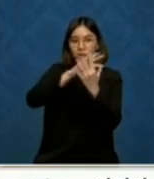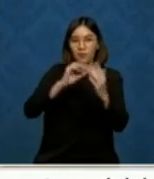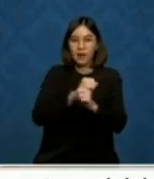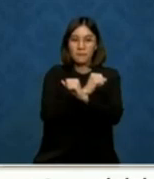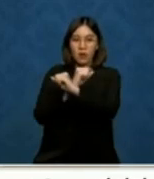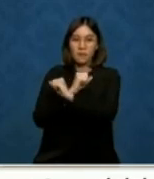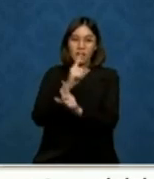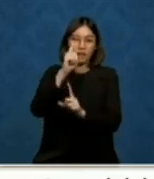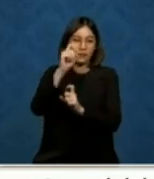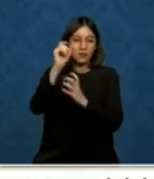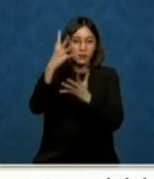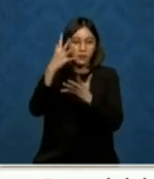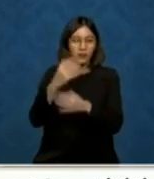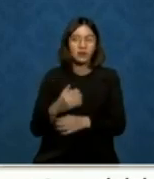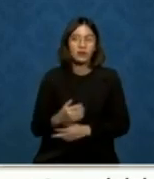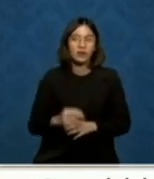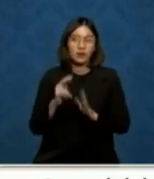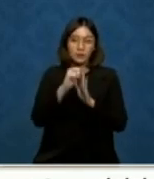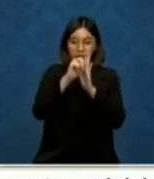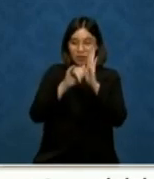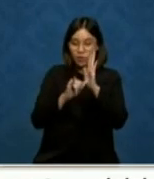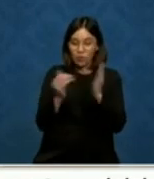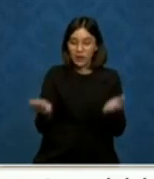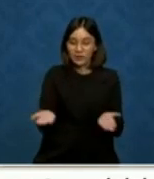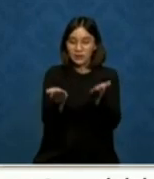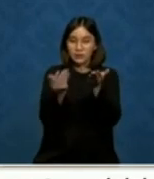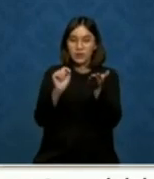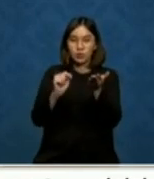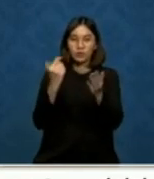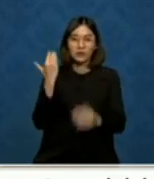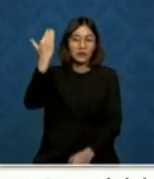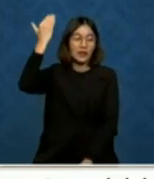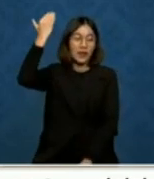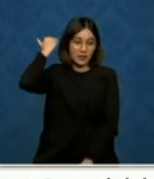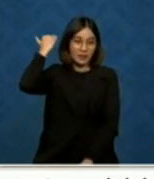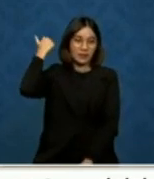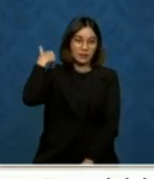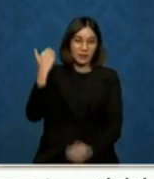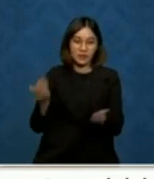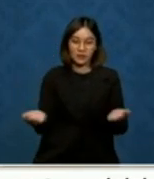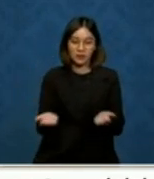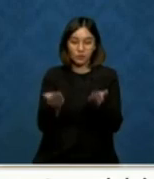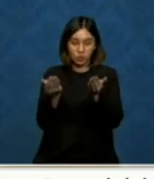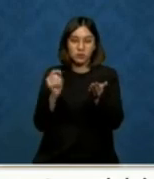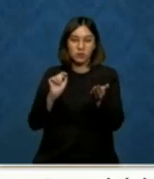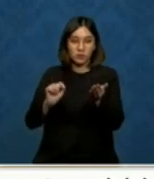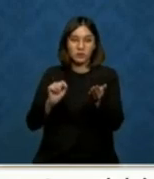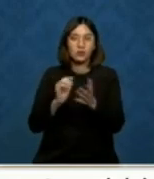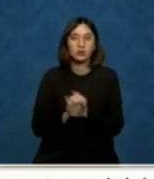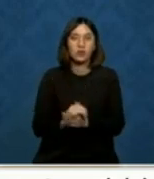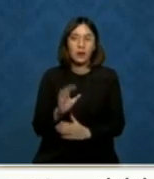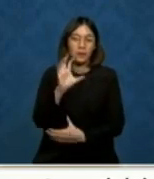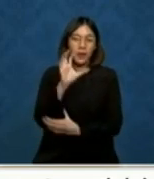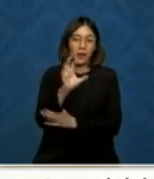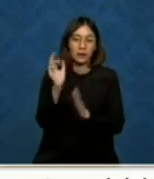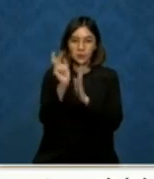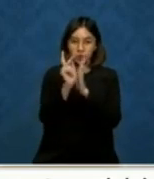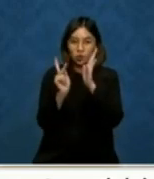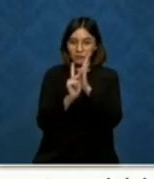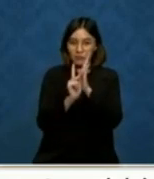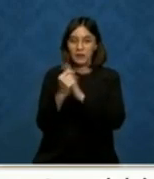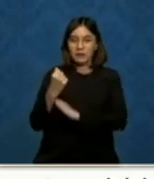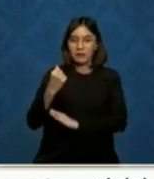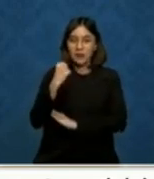เป็นนโยบายที่เราเคยรณรงค์ในอดีตนะครับเพราะฉะนั้นการบังคับใช้กฎหมายอย่